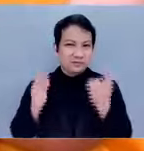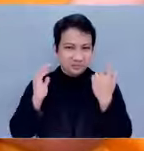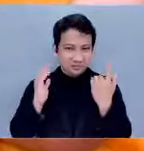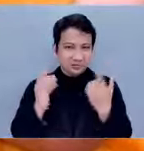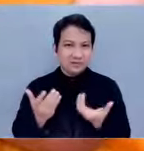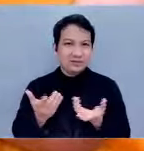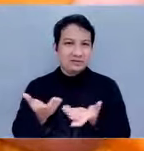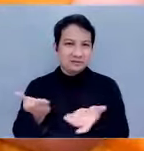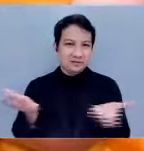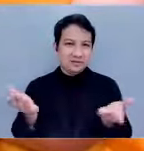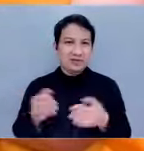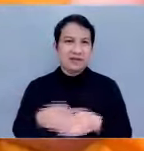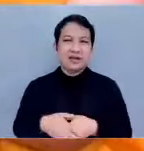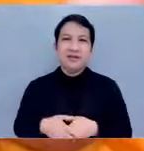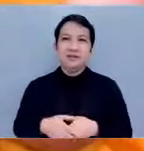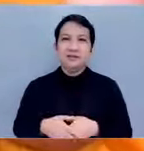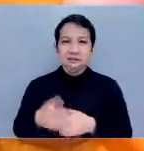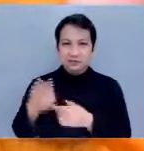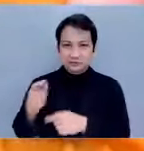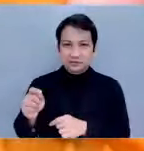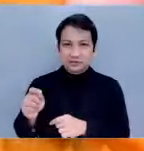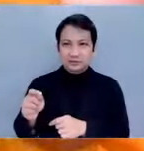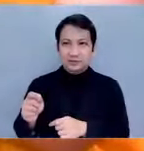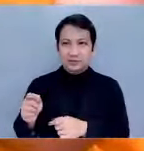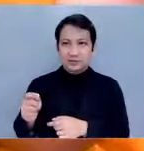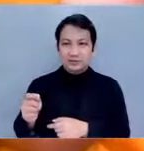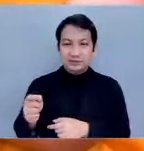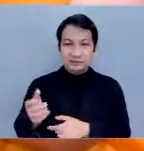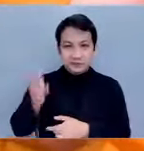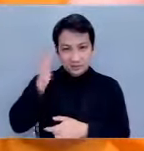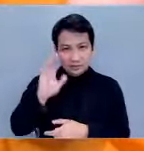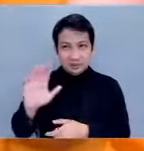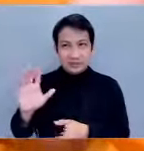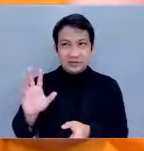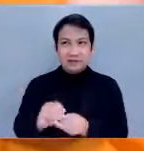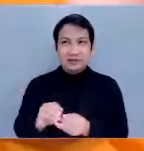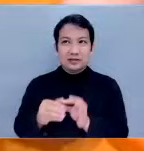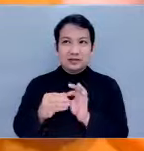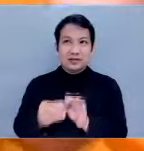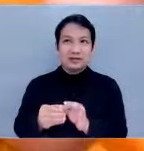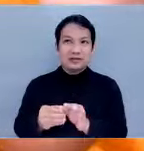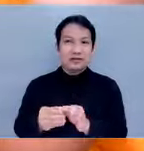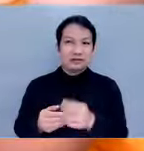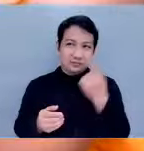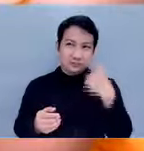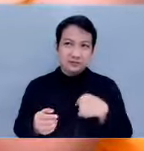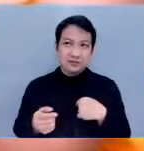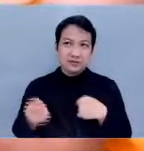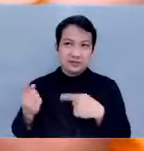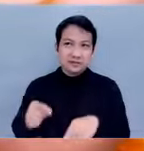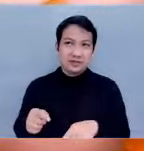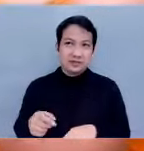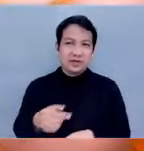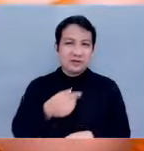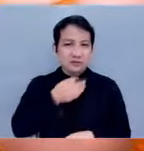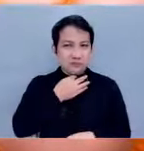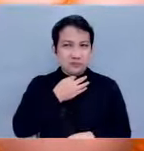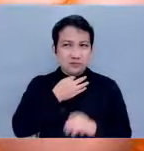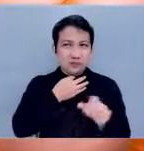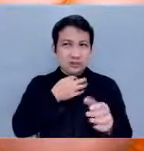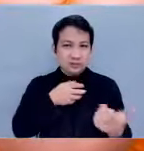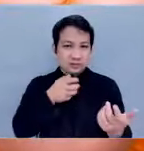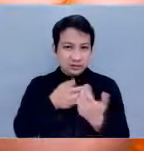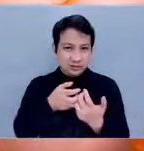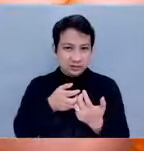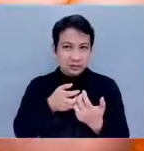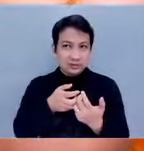sila ng trust na makukuha nila yung gusto mong i-impart. Ganun ang dating sa akin. Okay. I'm curious, how accurate is itong role